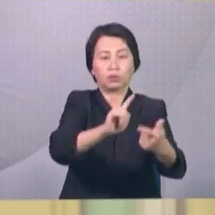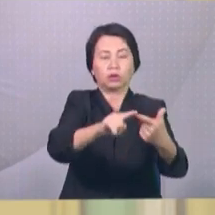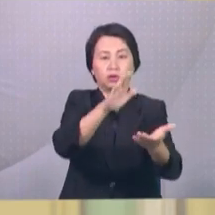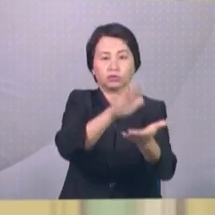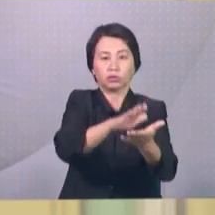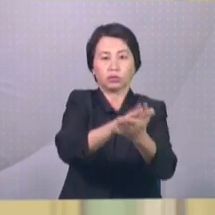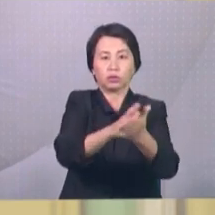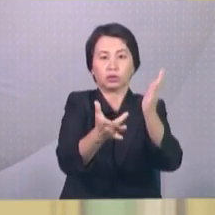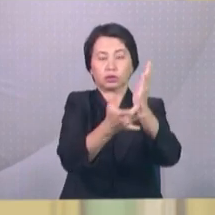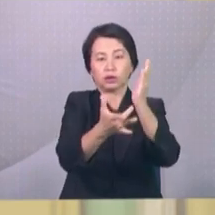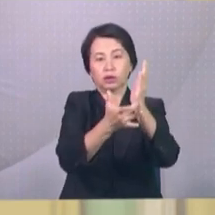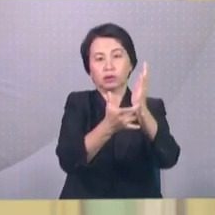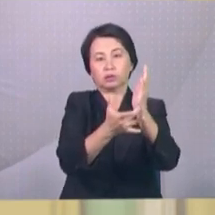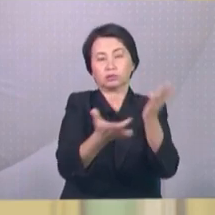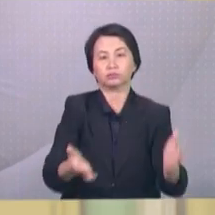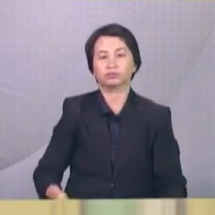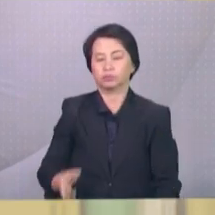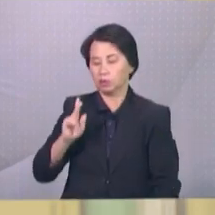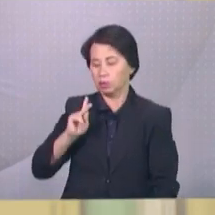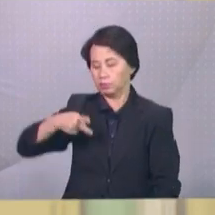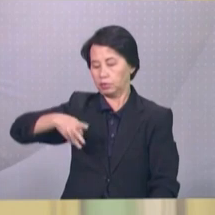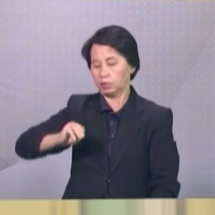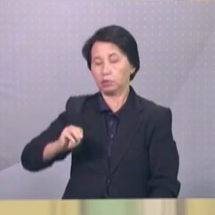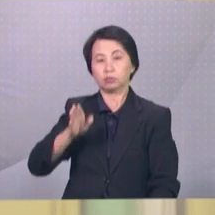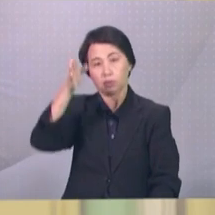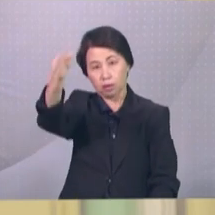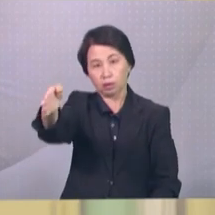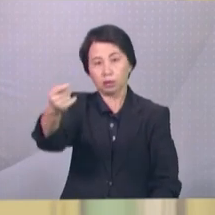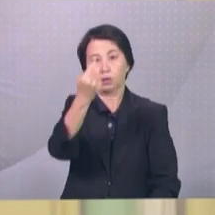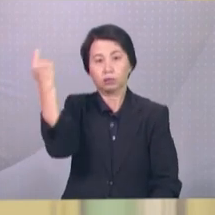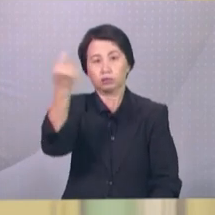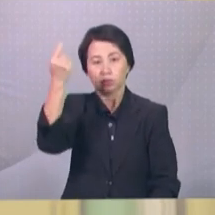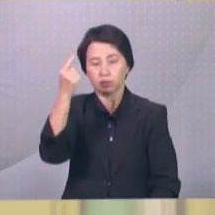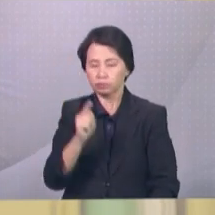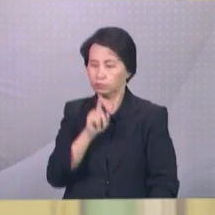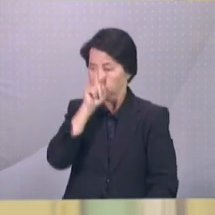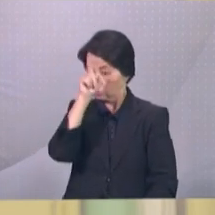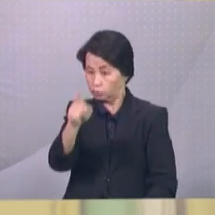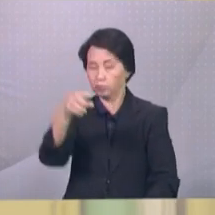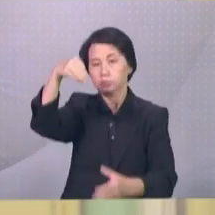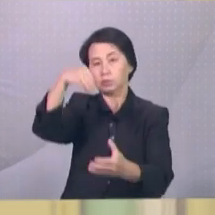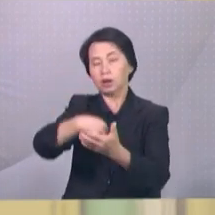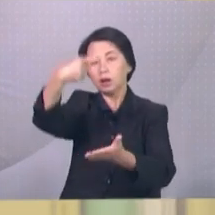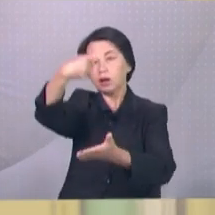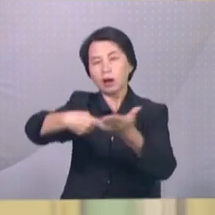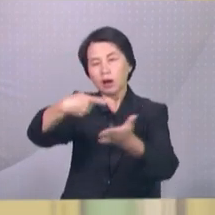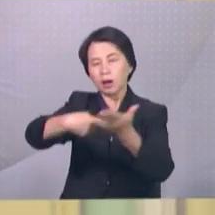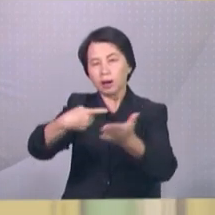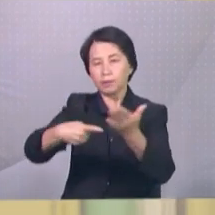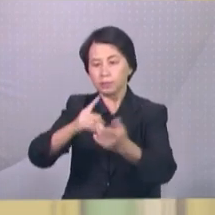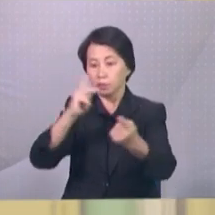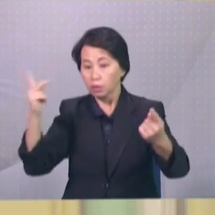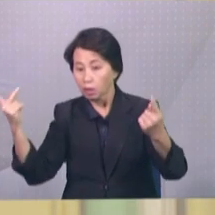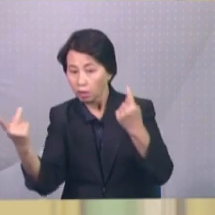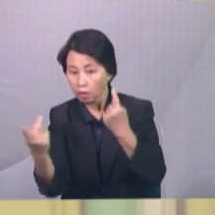dan sekolah teknik. KPM akan sentiasa memastikan dalam apa jua